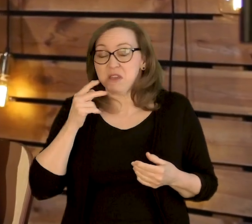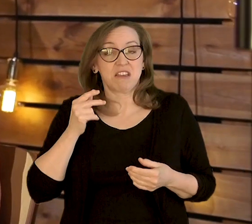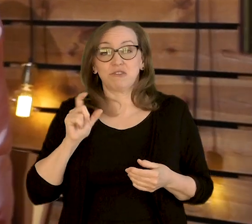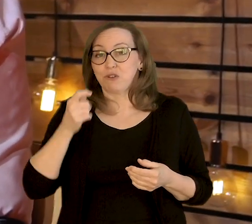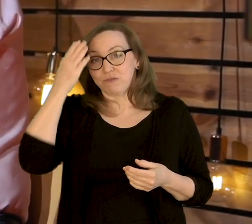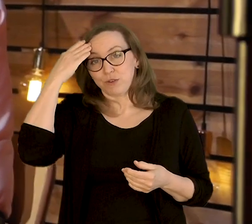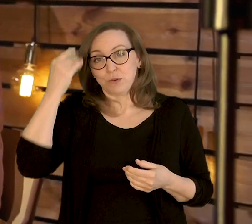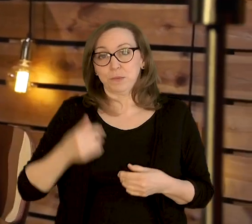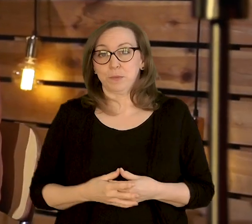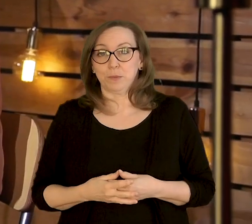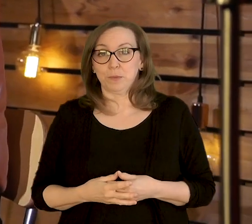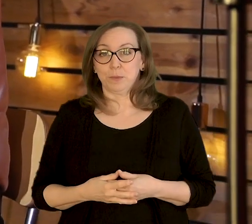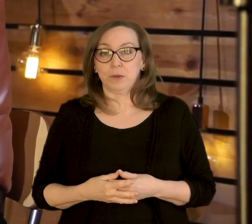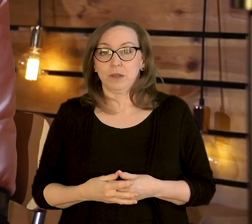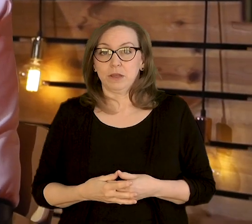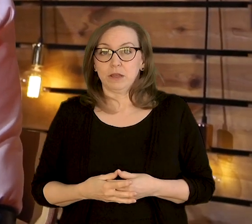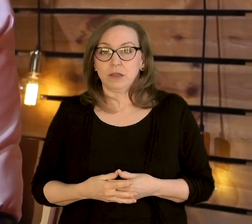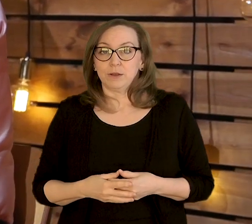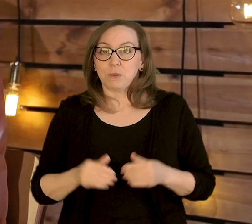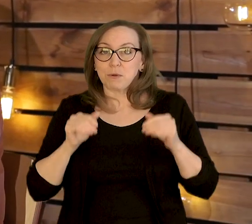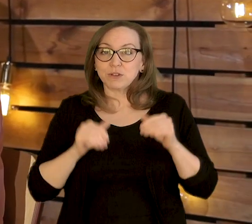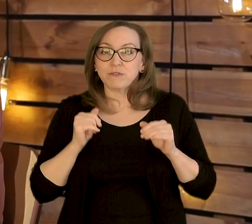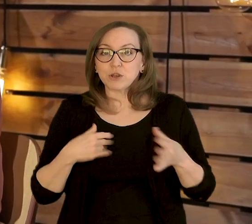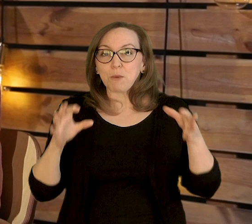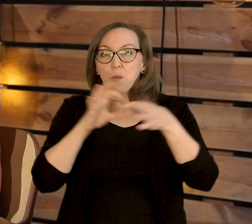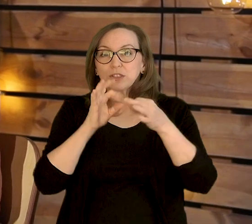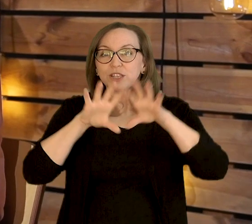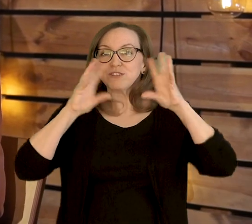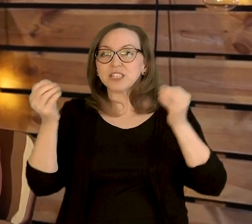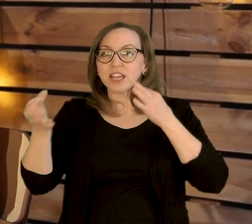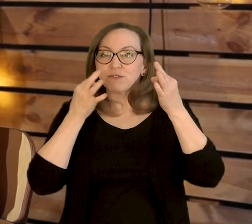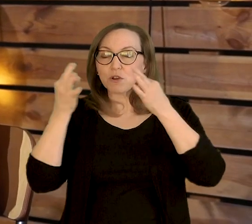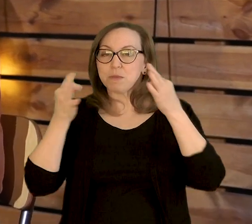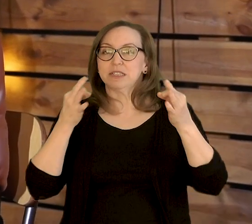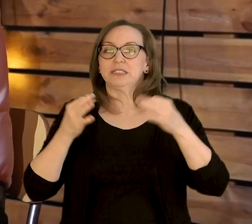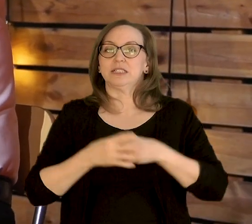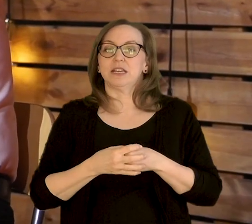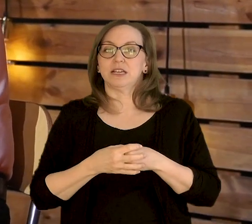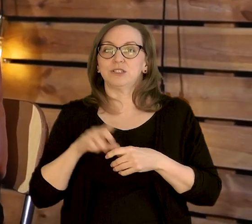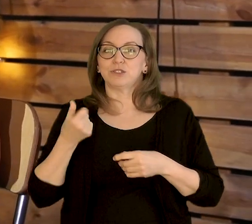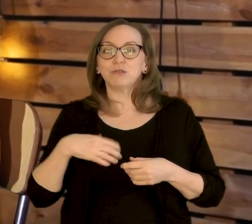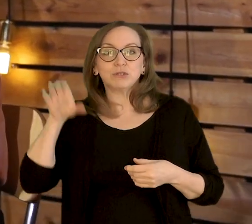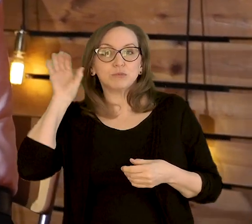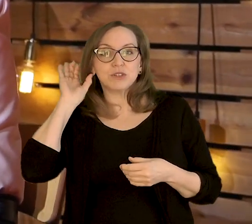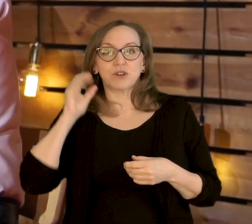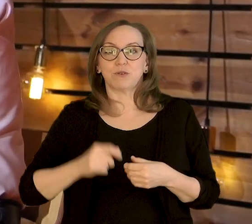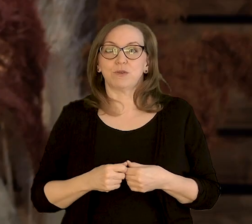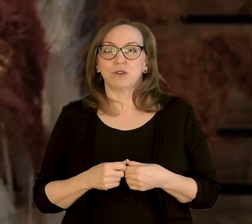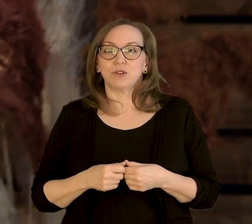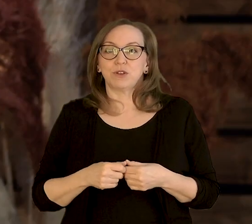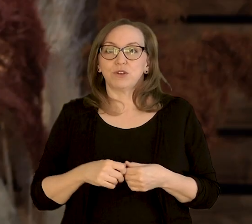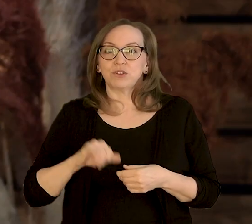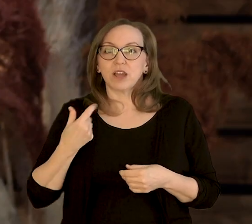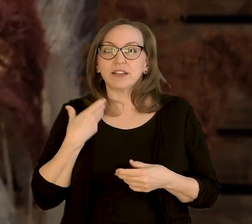że w mgnieniu oka połączył te wszystkie informacje, które słyszał kiedyś, tak jak łączy